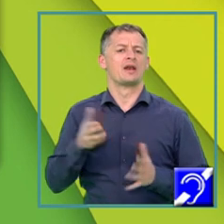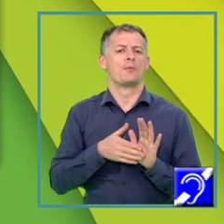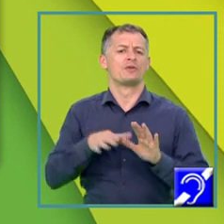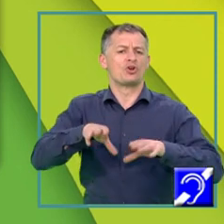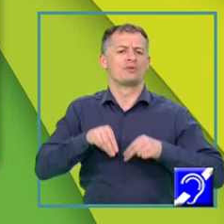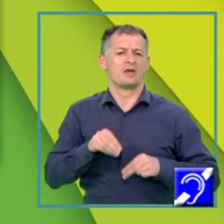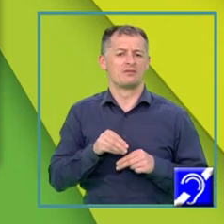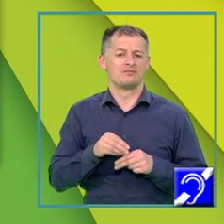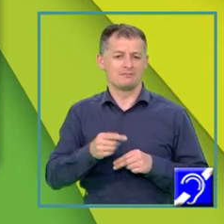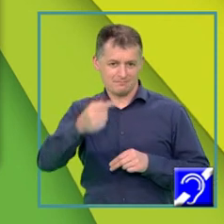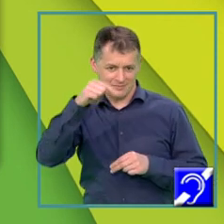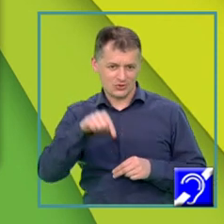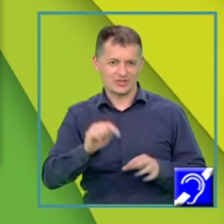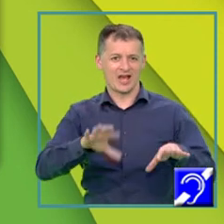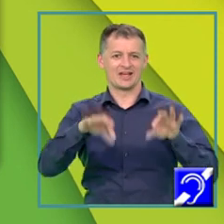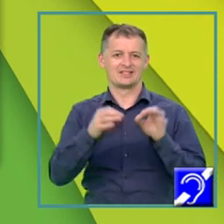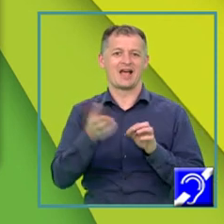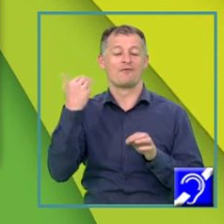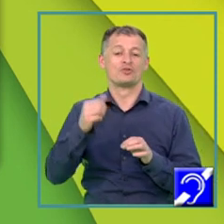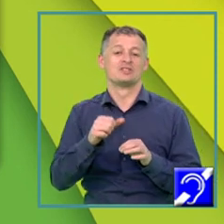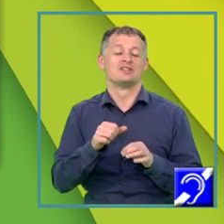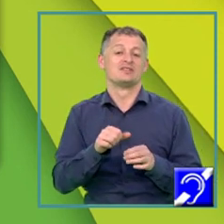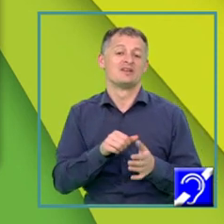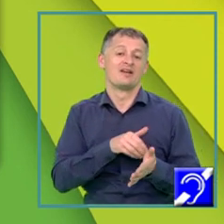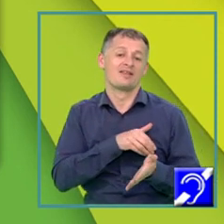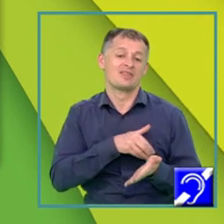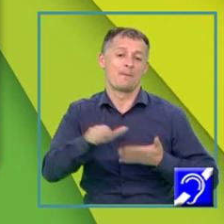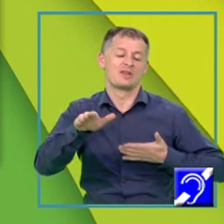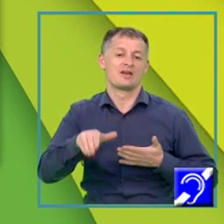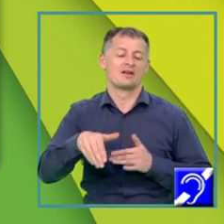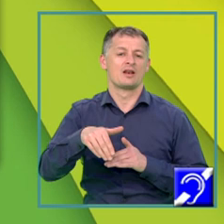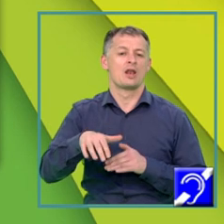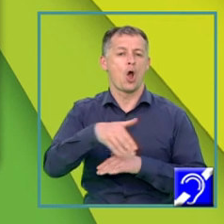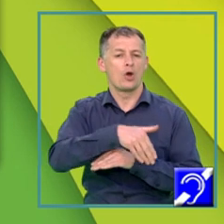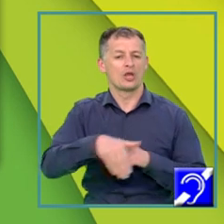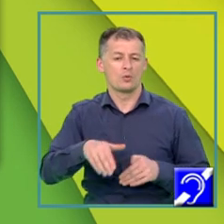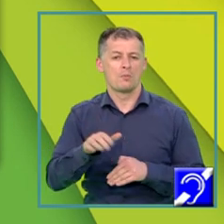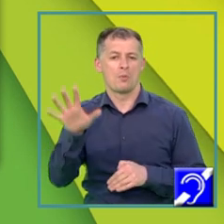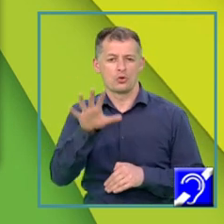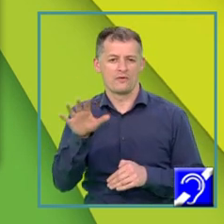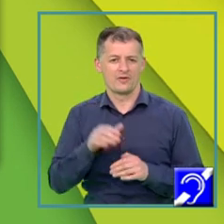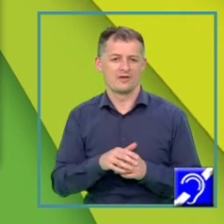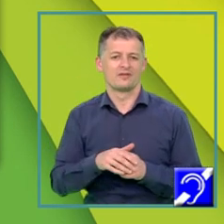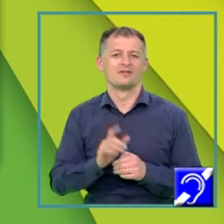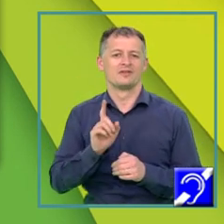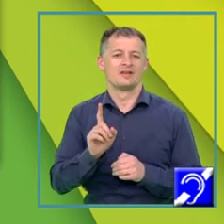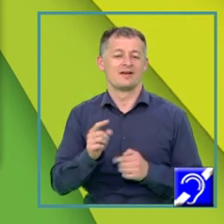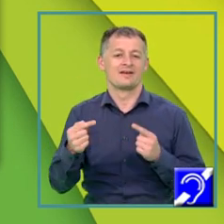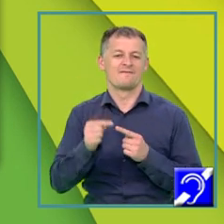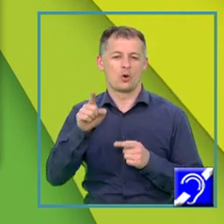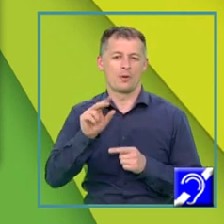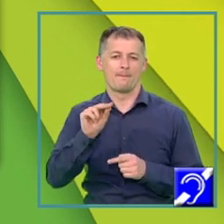pic mai jos în sursă am găsit. A fost îndepărtarea de la hotarul Moldovei a rivalului său, Petru Aron. Nimeni altul decât